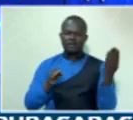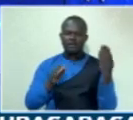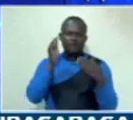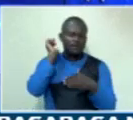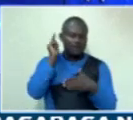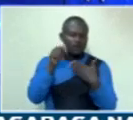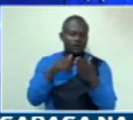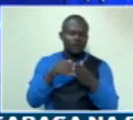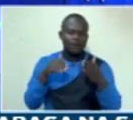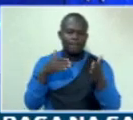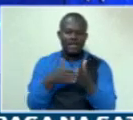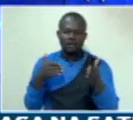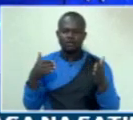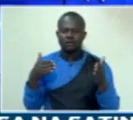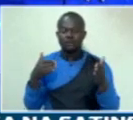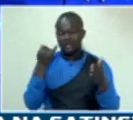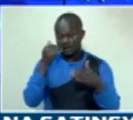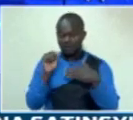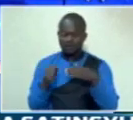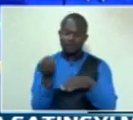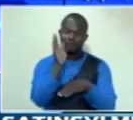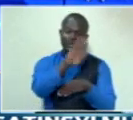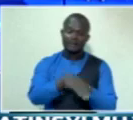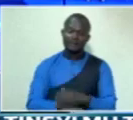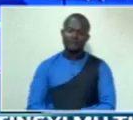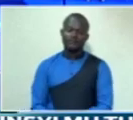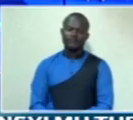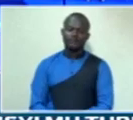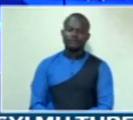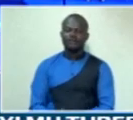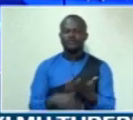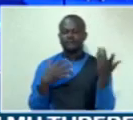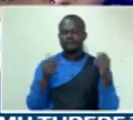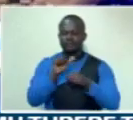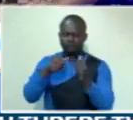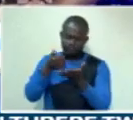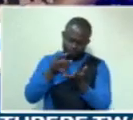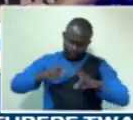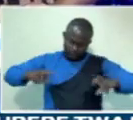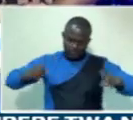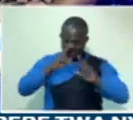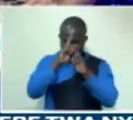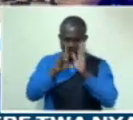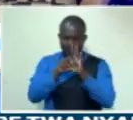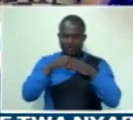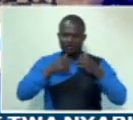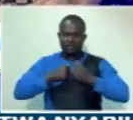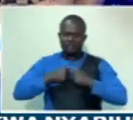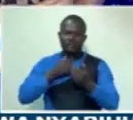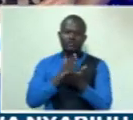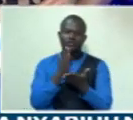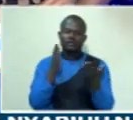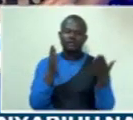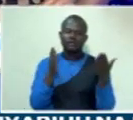telefone wadutengushye nibidukunda turaza gusubira Gloria gira ngo tujye kubijyanye n'isesengura kuyubahirizwa ry'amategeko mu Rwanda nibyo